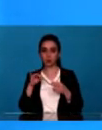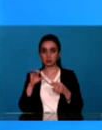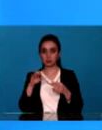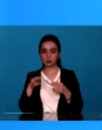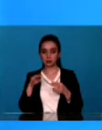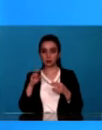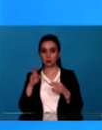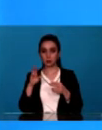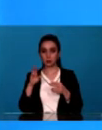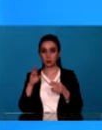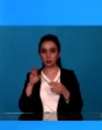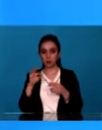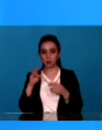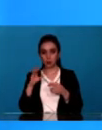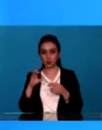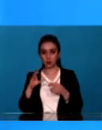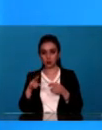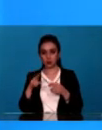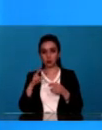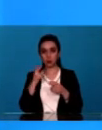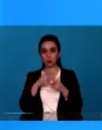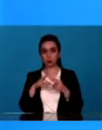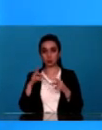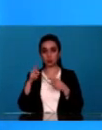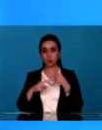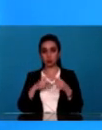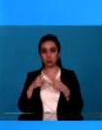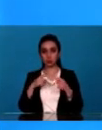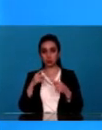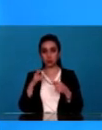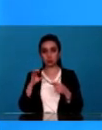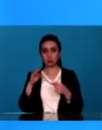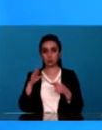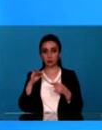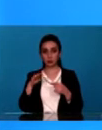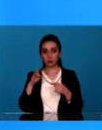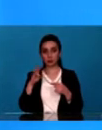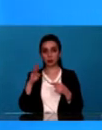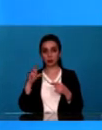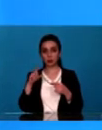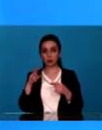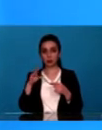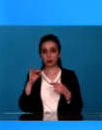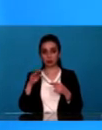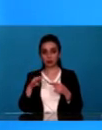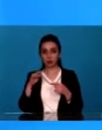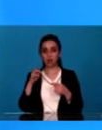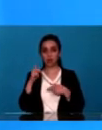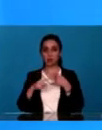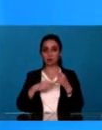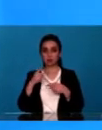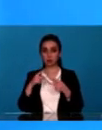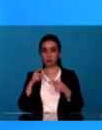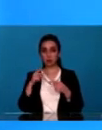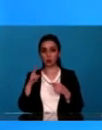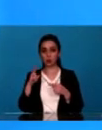Вот он у нас, мы здесь его располагаем. Следующий компонент у нас SpinEdit. Вот он у нас. Следующий